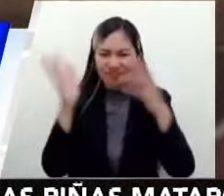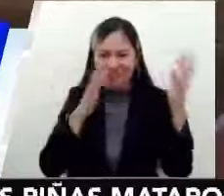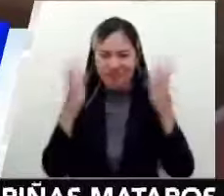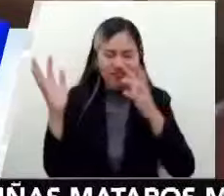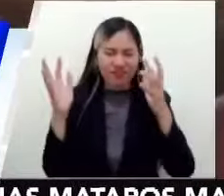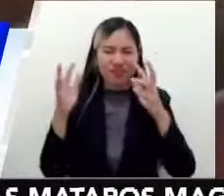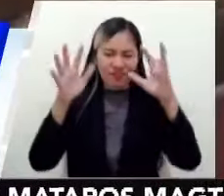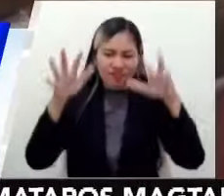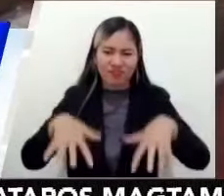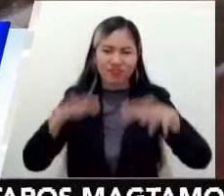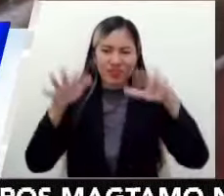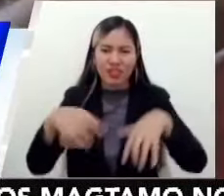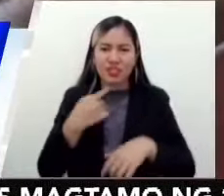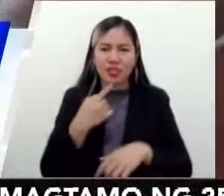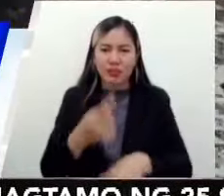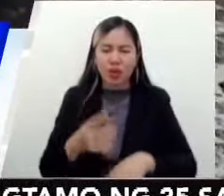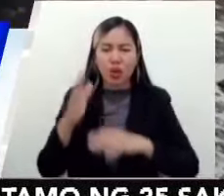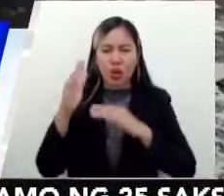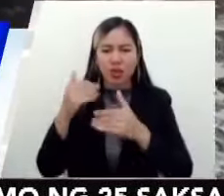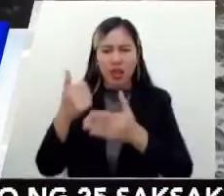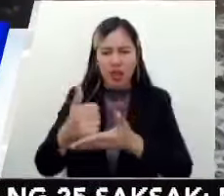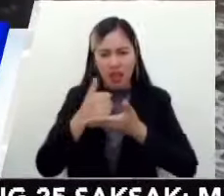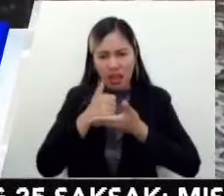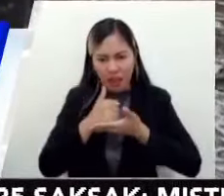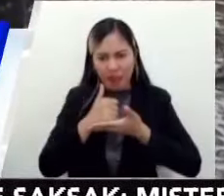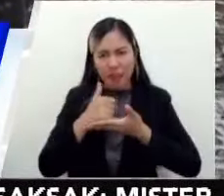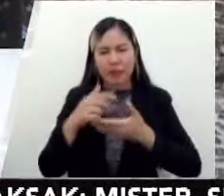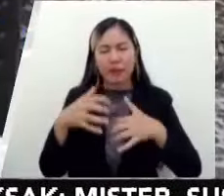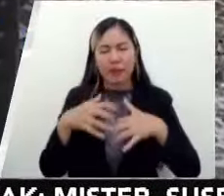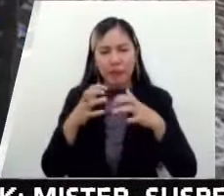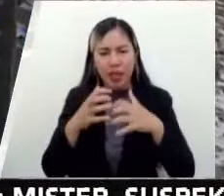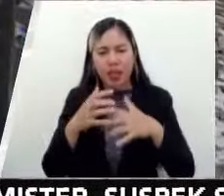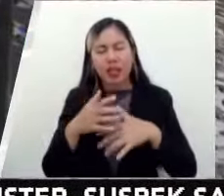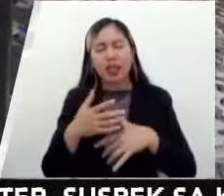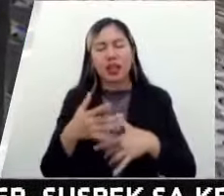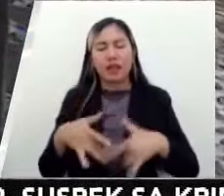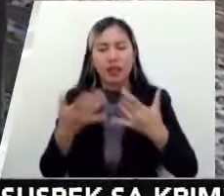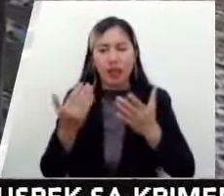na matulungan silang makabangon. CJ Torida ng